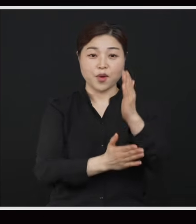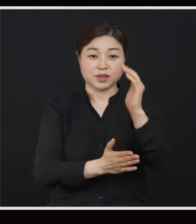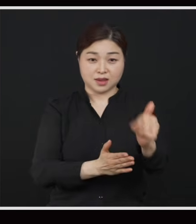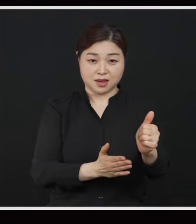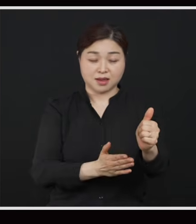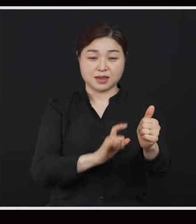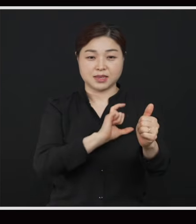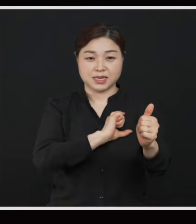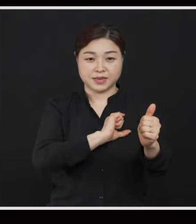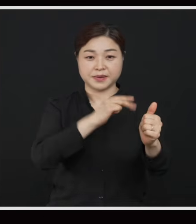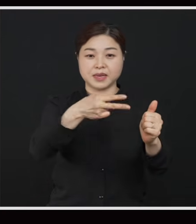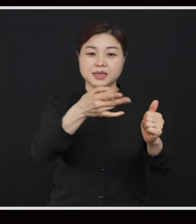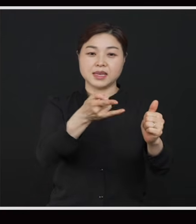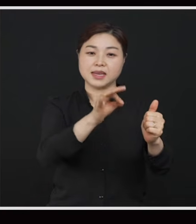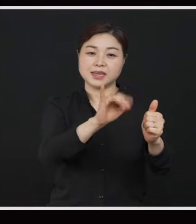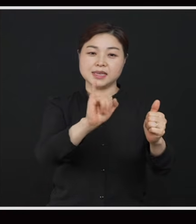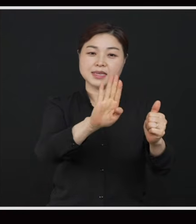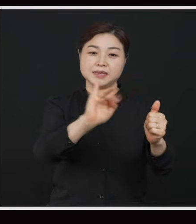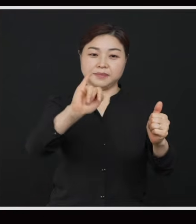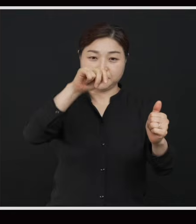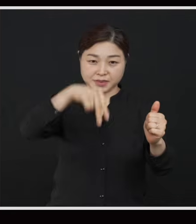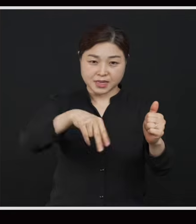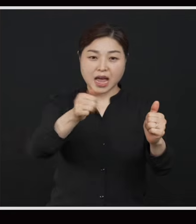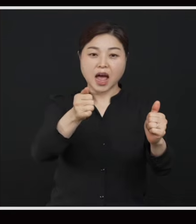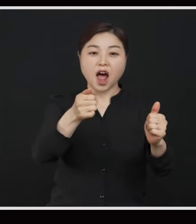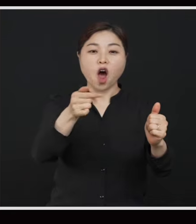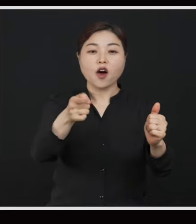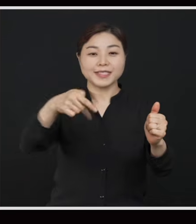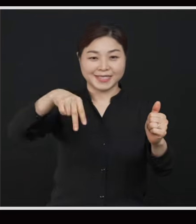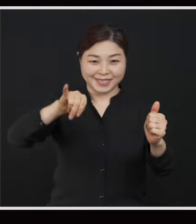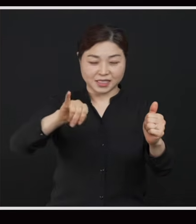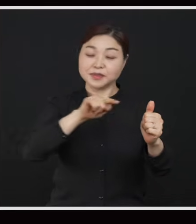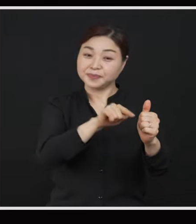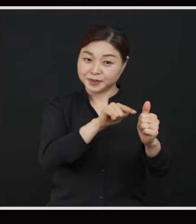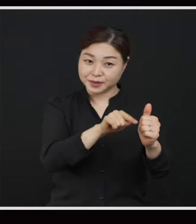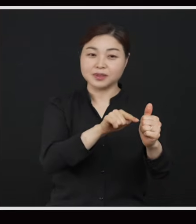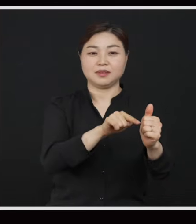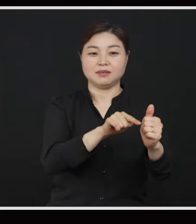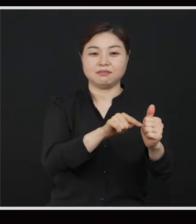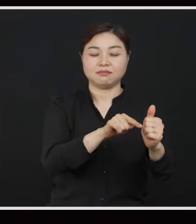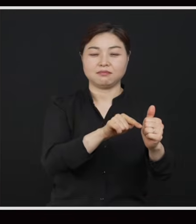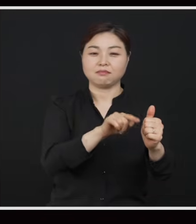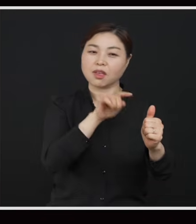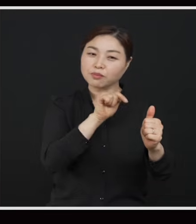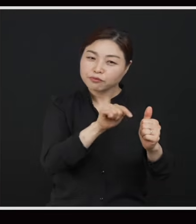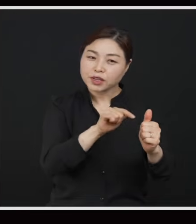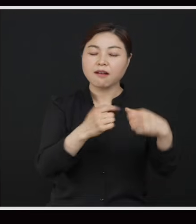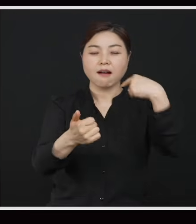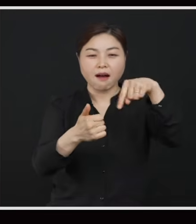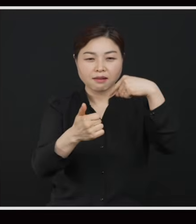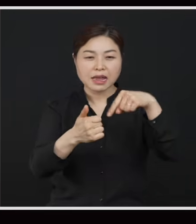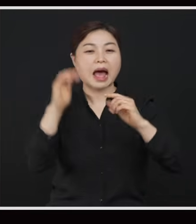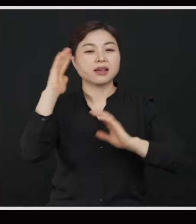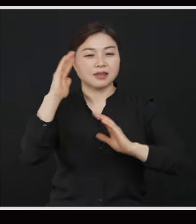거기에 제가 간 학교의 학과장이 데이비드 허시라는 분인데, 이분이